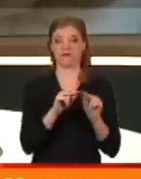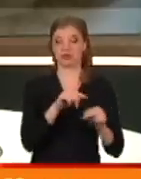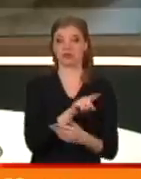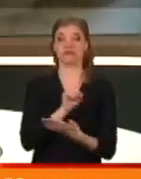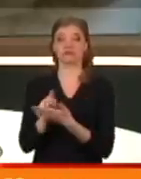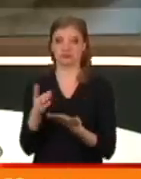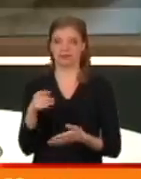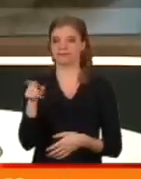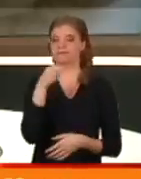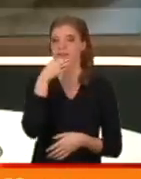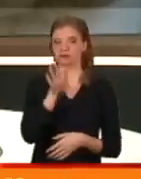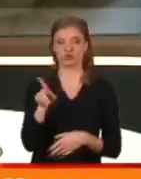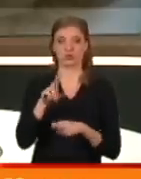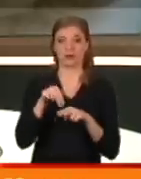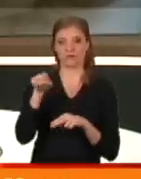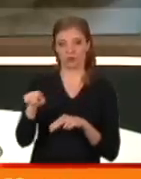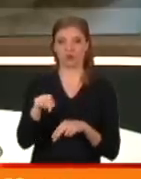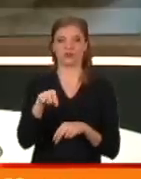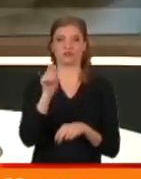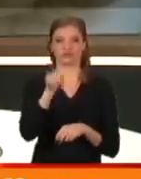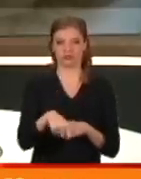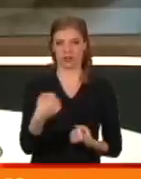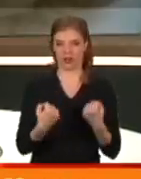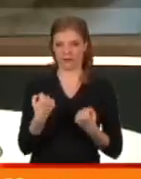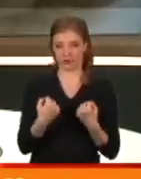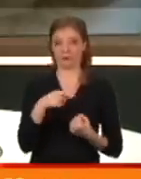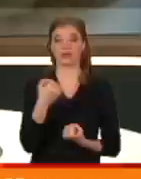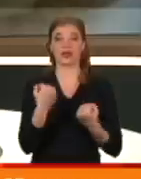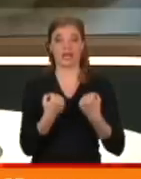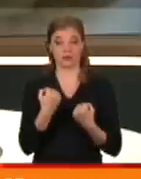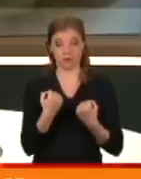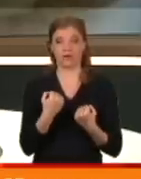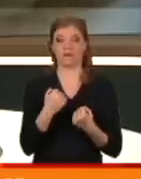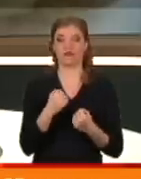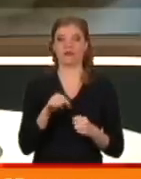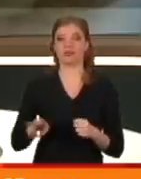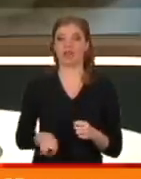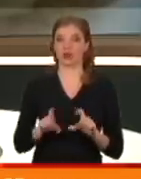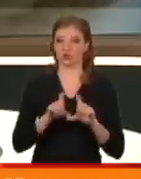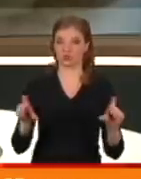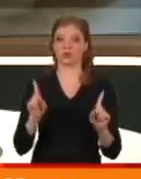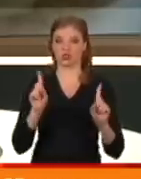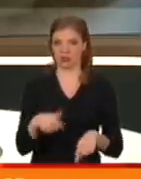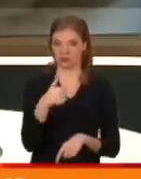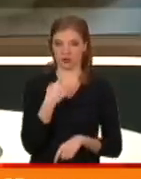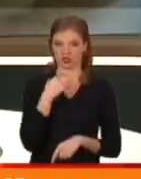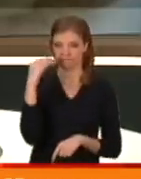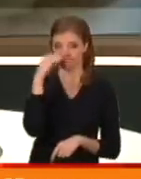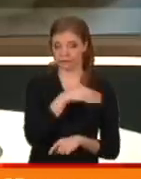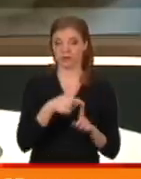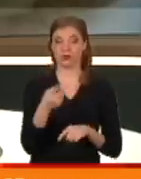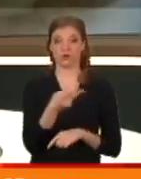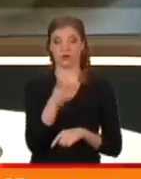на копа, бо йому не сподобалося, що правоохоронці спинили їхнє авто. Кермував яким, до слова, директор школи теж добряче на підпитку. Тепер